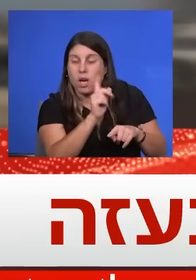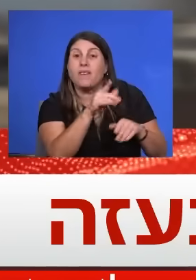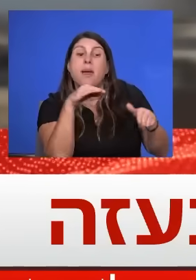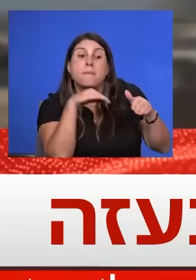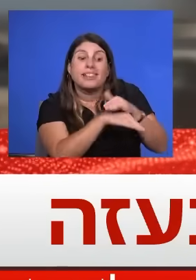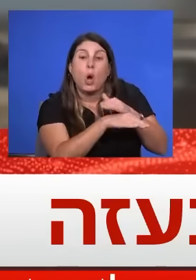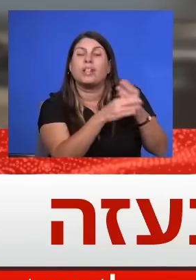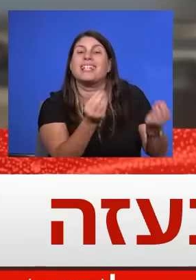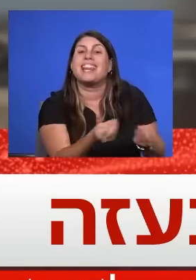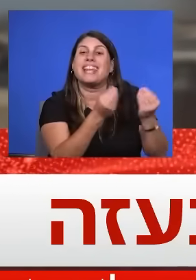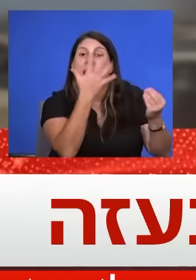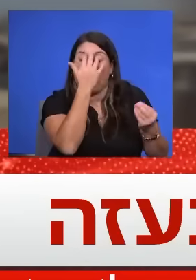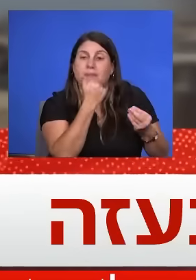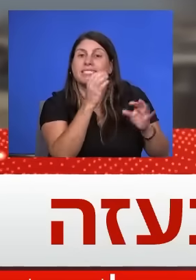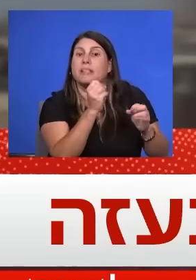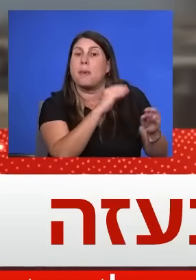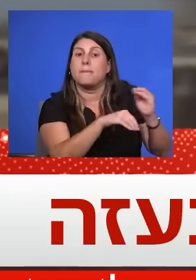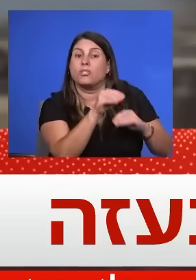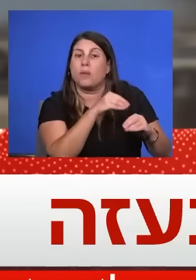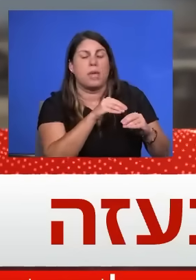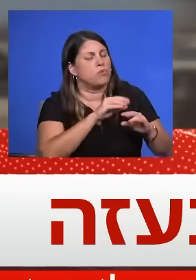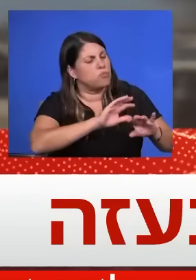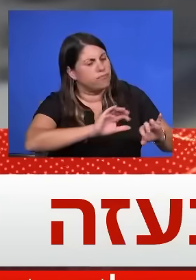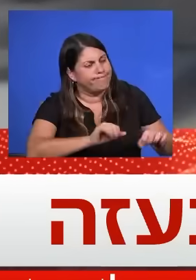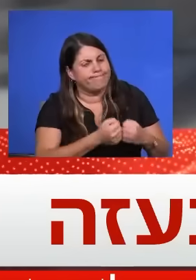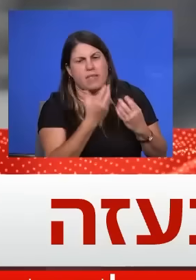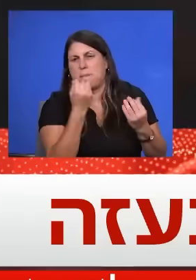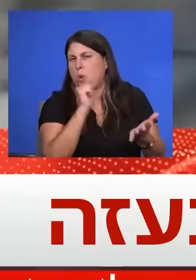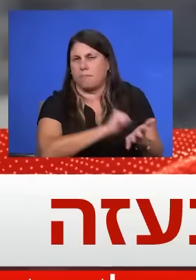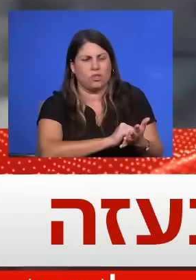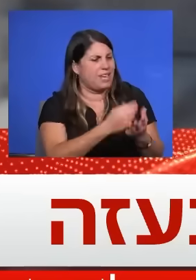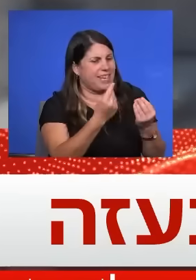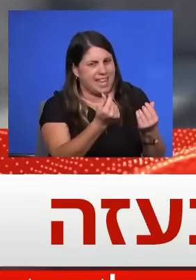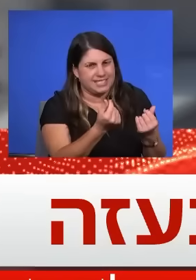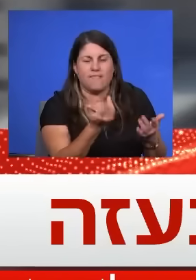משתמש בו, משקיע בזה הרבה מאוד כסף, הרבה מאוד בטון שגם